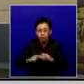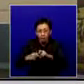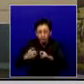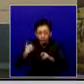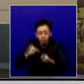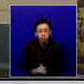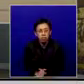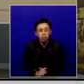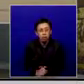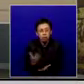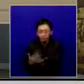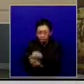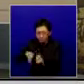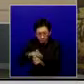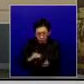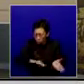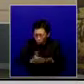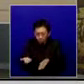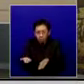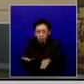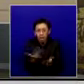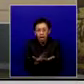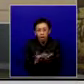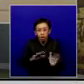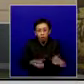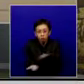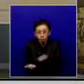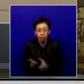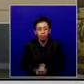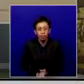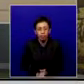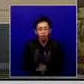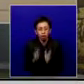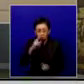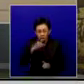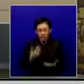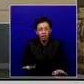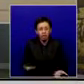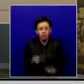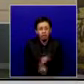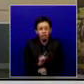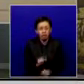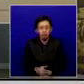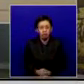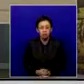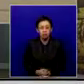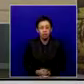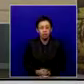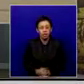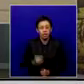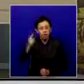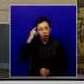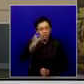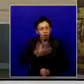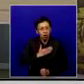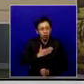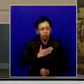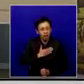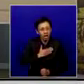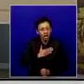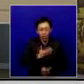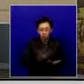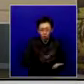ล้วถ้าระบบเศรษฐกิจจริงล่มระบบการเงินล่มคนไทยจะอยู่ยังไงฉะนั้นในความคิดของผมเนี่ยไม่มีคำว่าคนรวยค